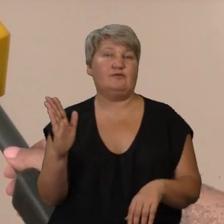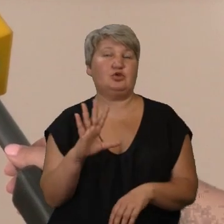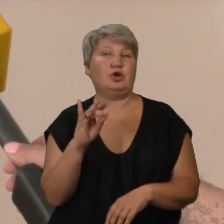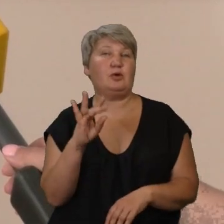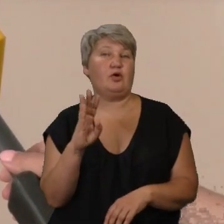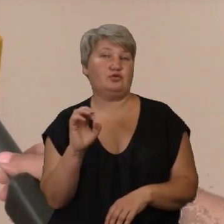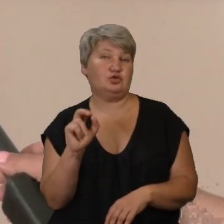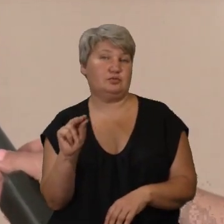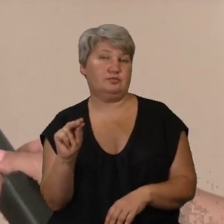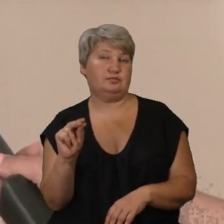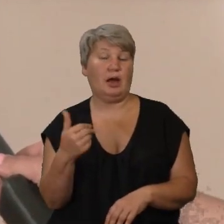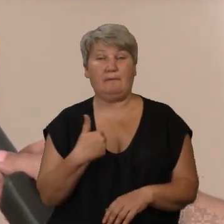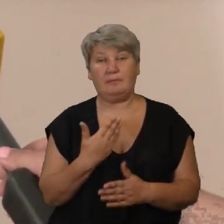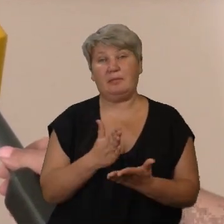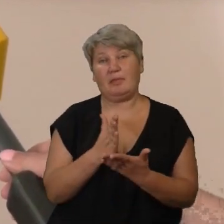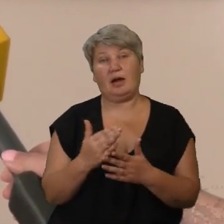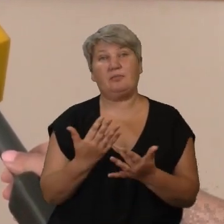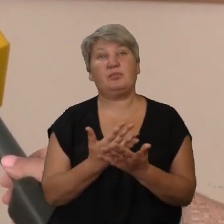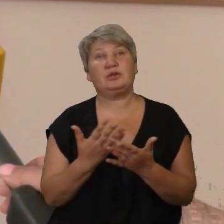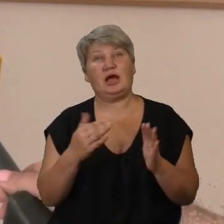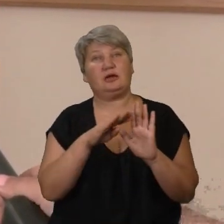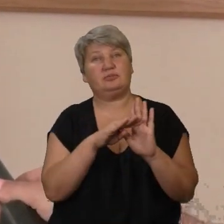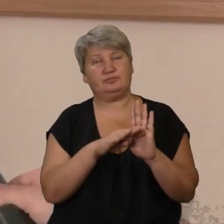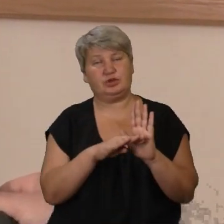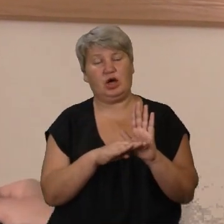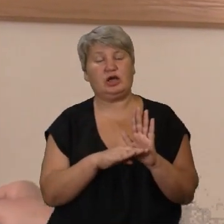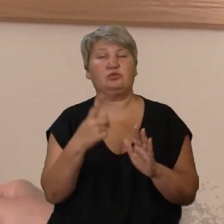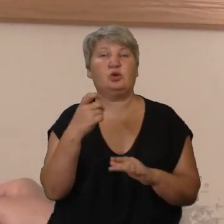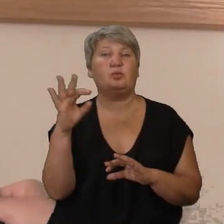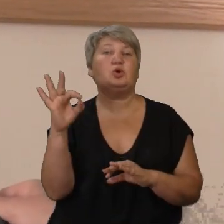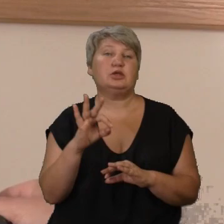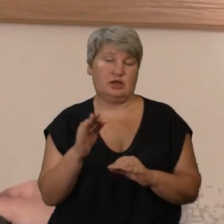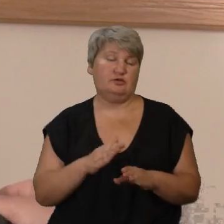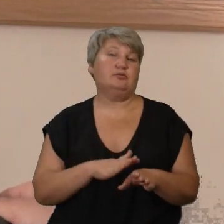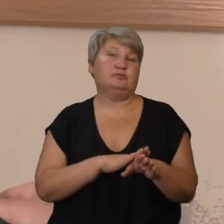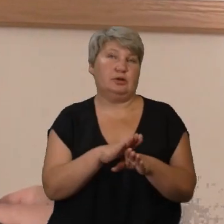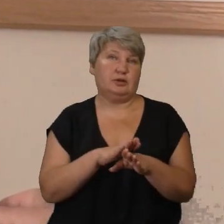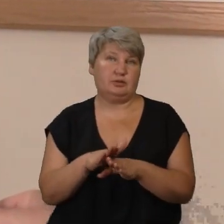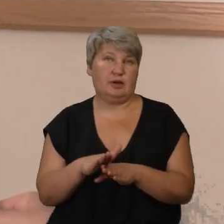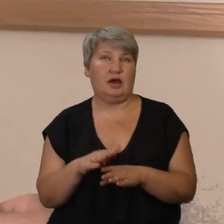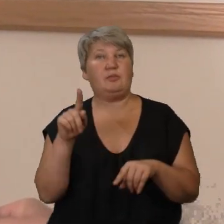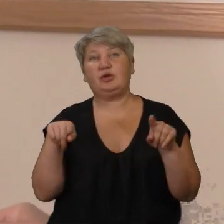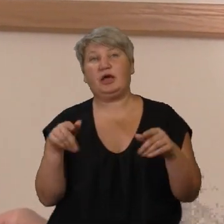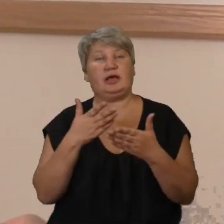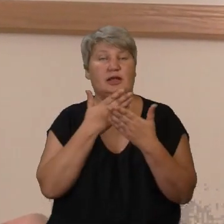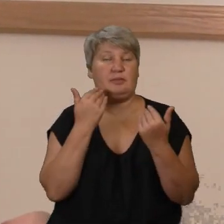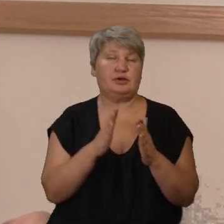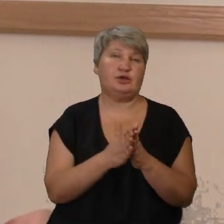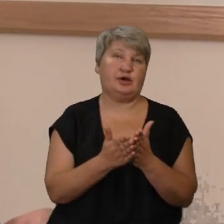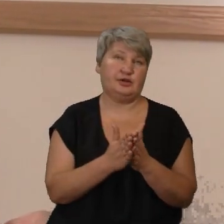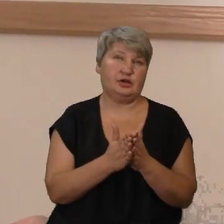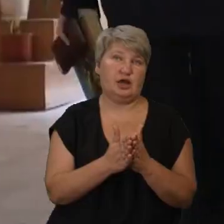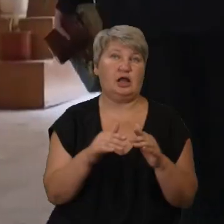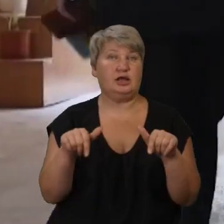Ми маємо по деяких позиціях стовідсотково забезпечення за п'ятий клас по деяких ні А цей рік набагато краще